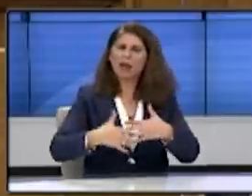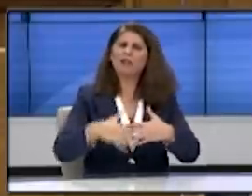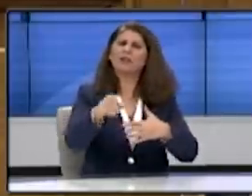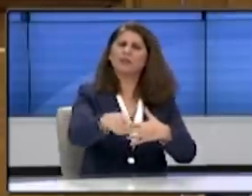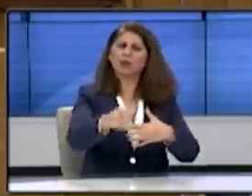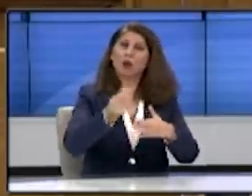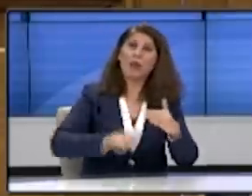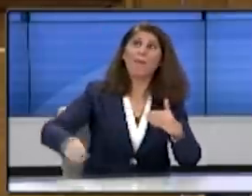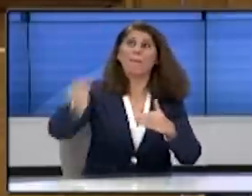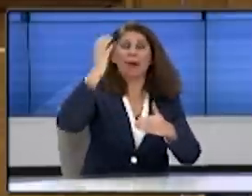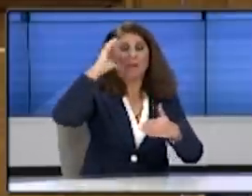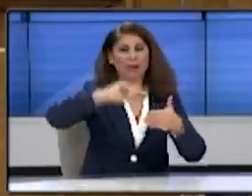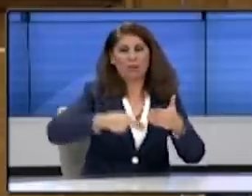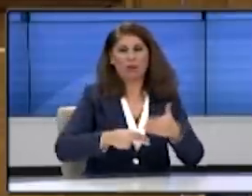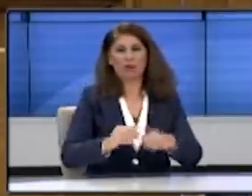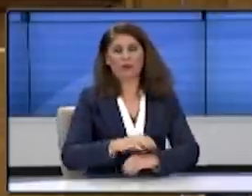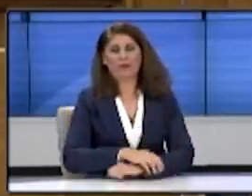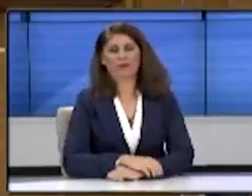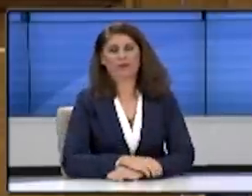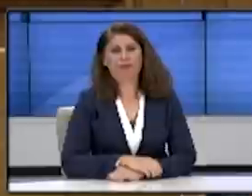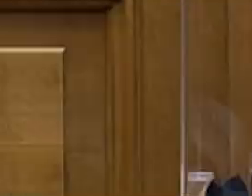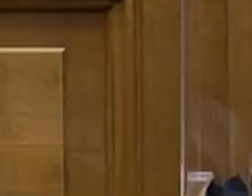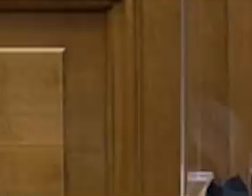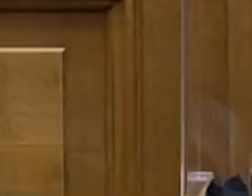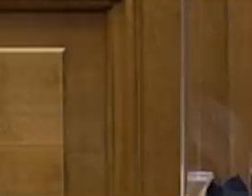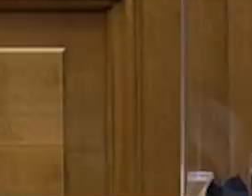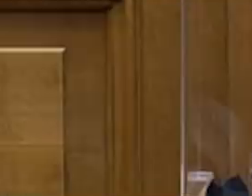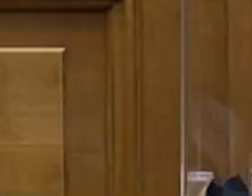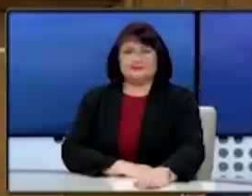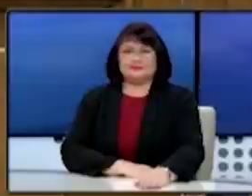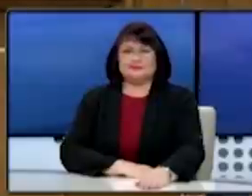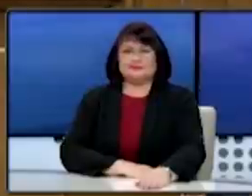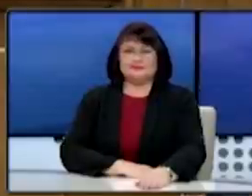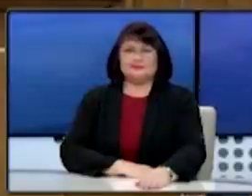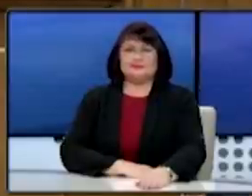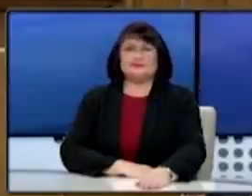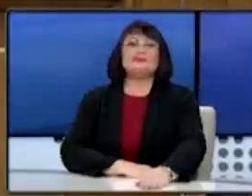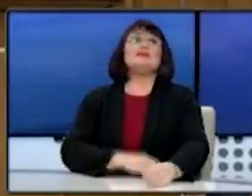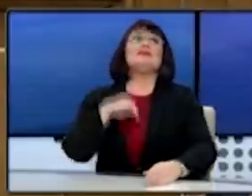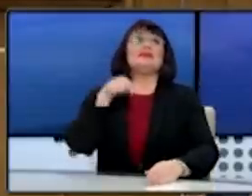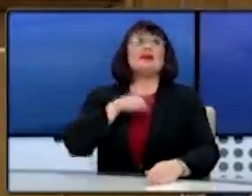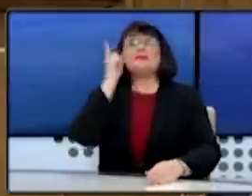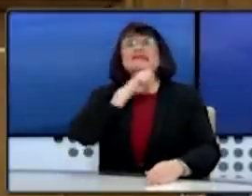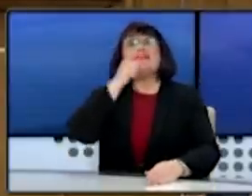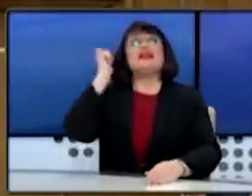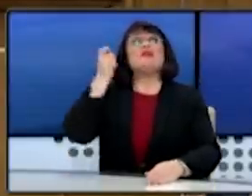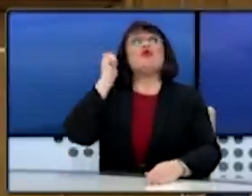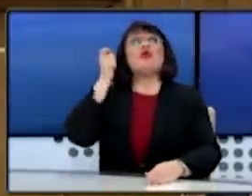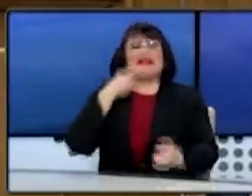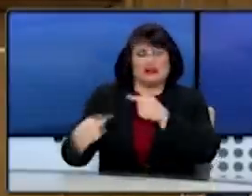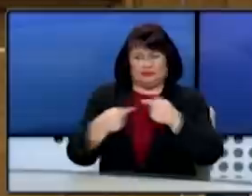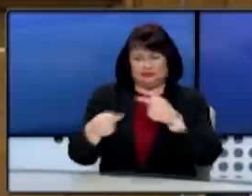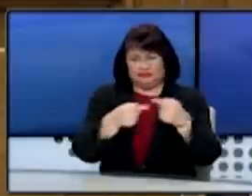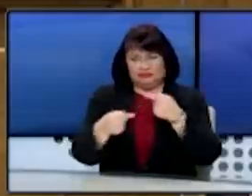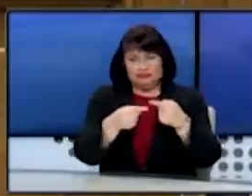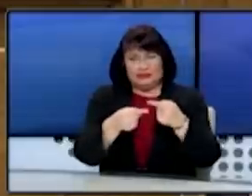νέο υπερμνημόνιο, που δένει χειροπόδαρα πάλι το λαό μας. Στον πυρήνα αυτής της κάλπικης πολιτικής αντιπαράθεσης δεν